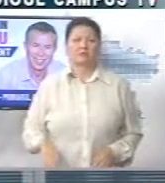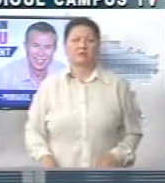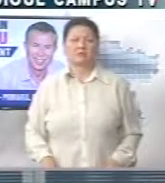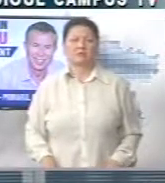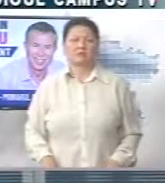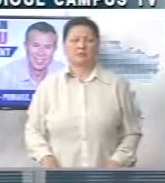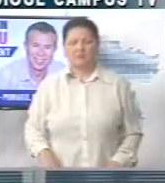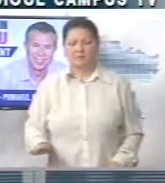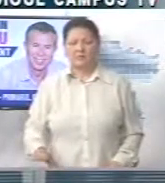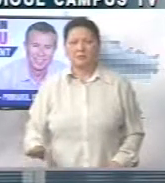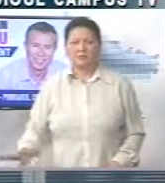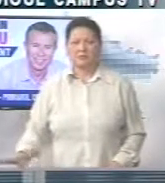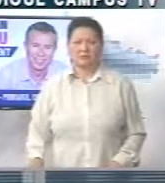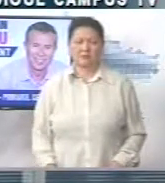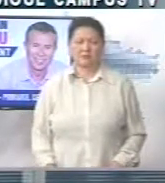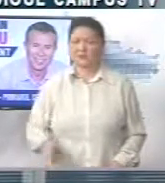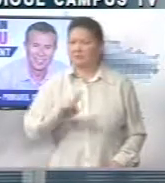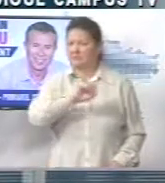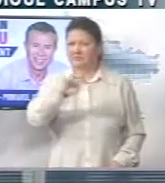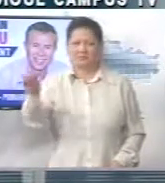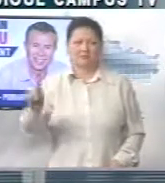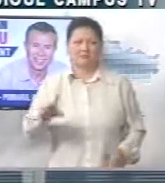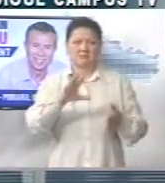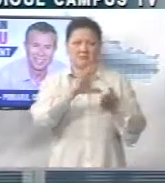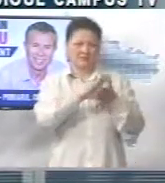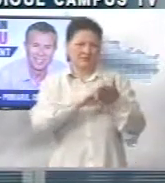face mizerie, să spun...